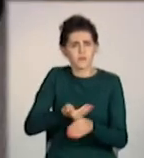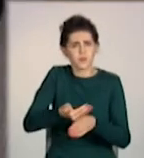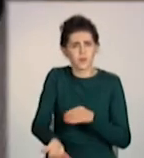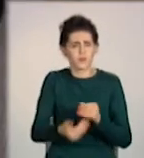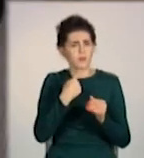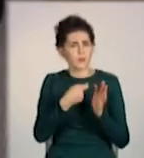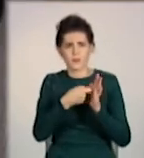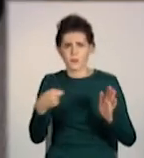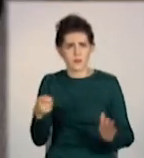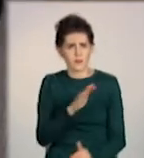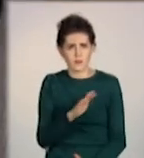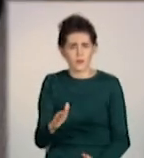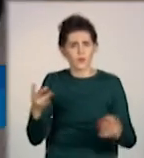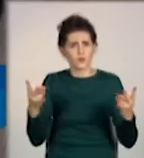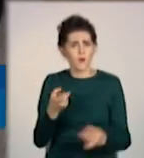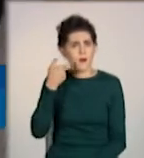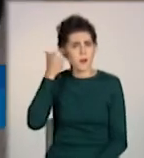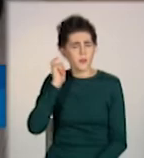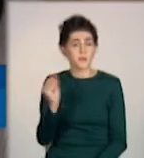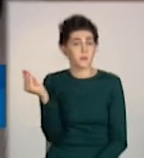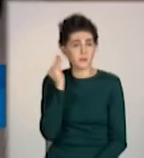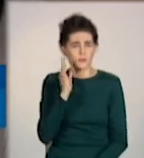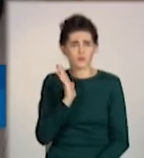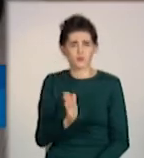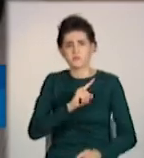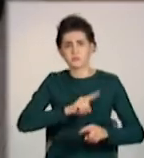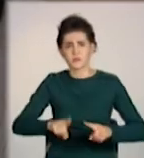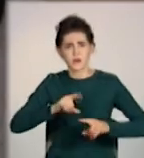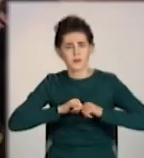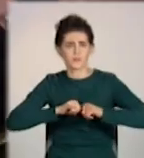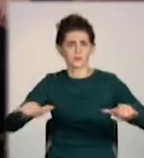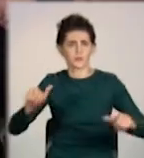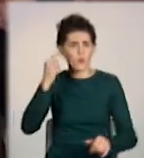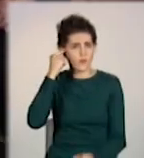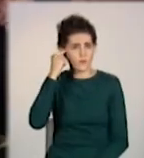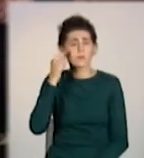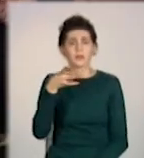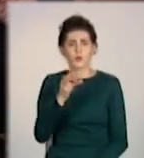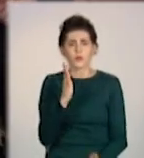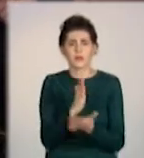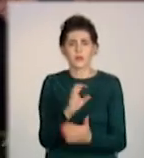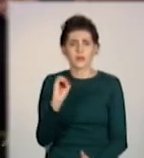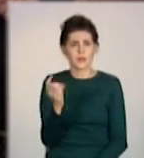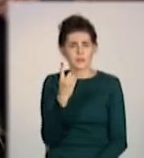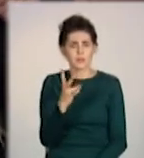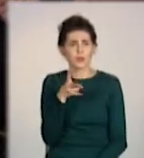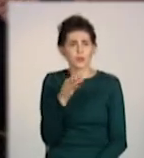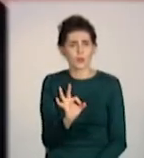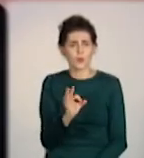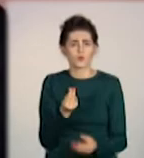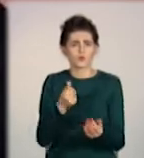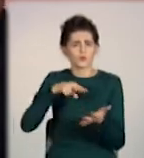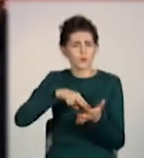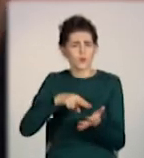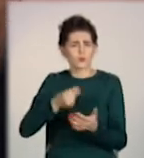Коли будуть апарати, він почне швидко розвиватися, буде доганяти своїх сверстників. Є лише єдине «але». Сучасні